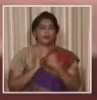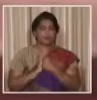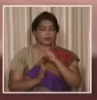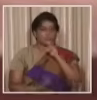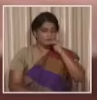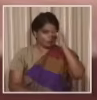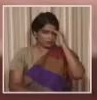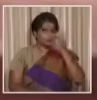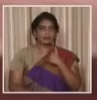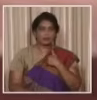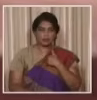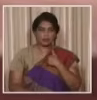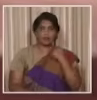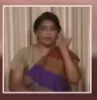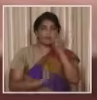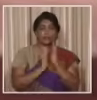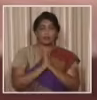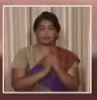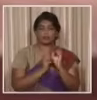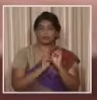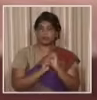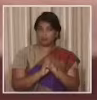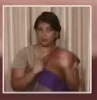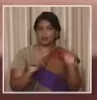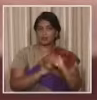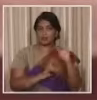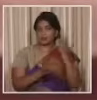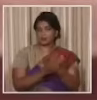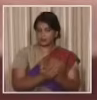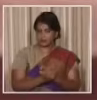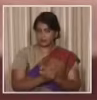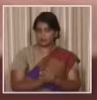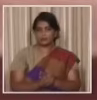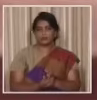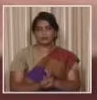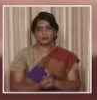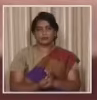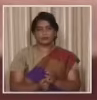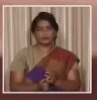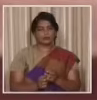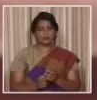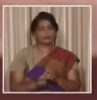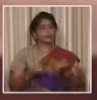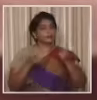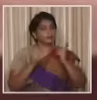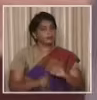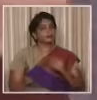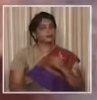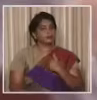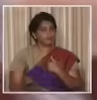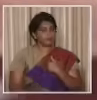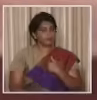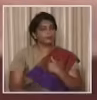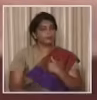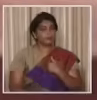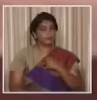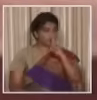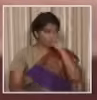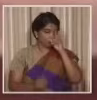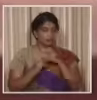මම මේ Facebook එකේ දාපු දැන්වීම මම සභාගත කරනවා ඉන්න අනතුරු ගරු කතානායකතුමනි මම මේකට ඒ